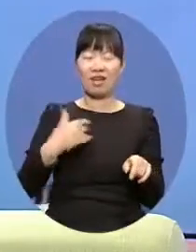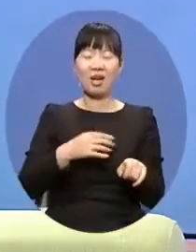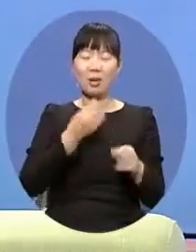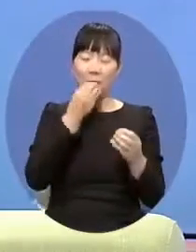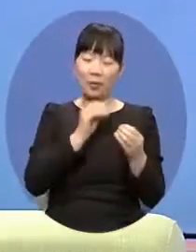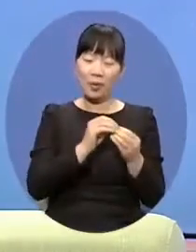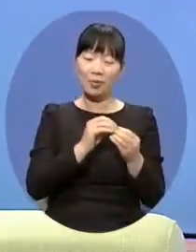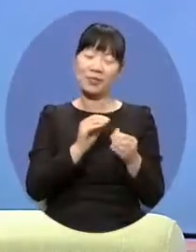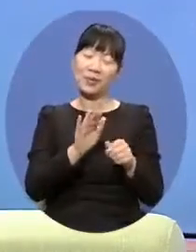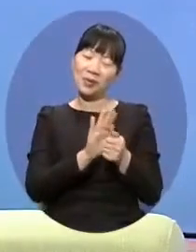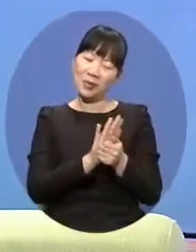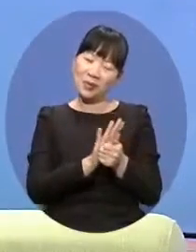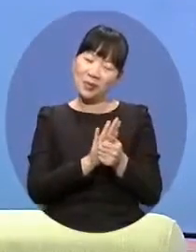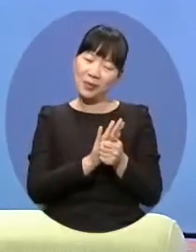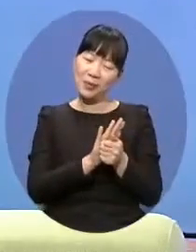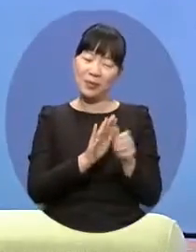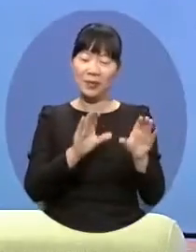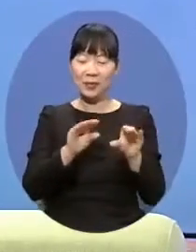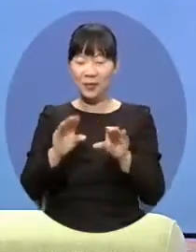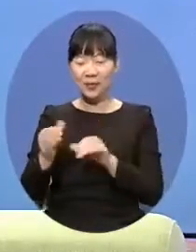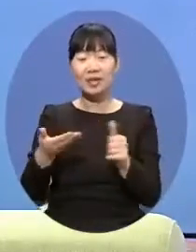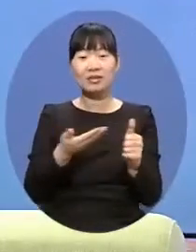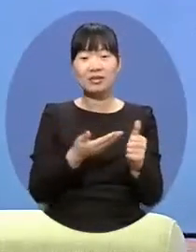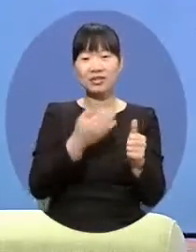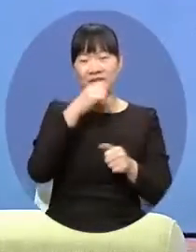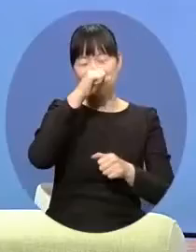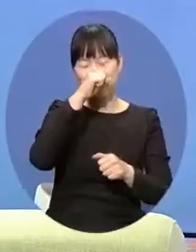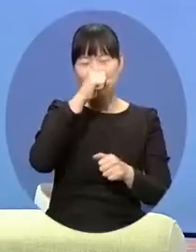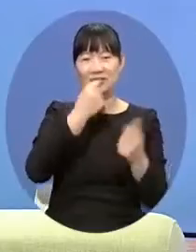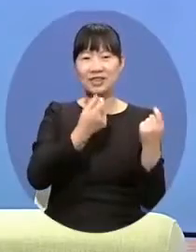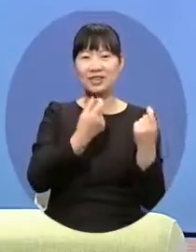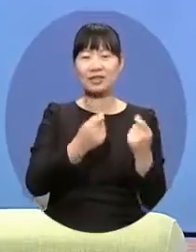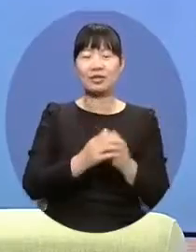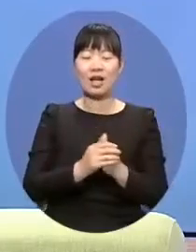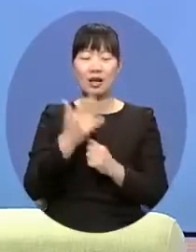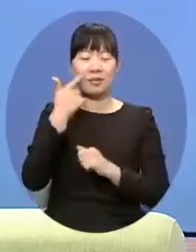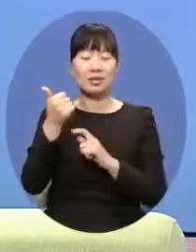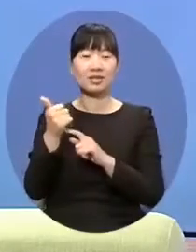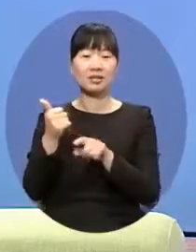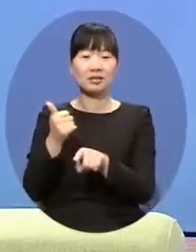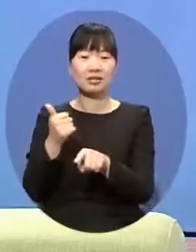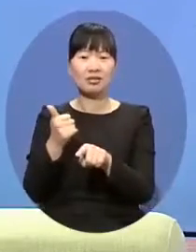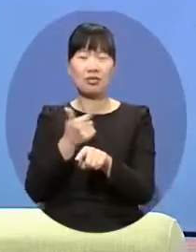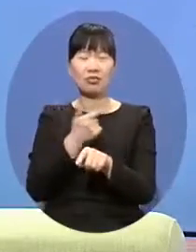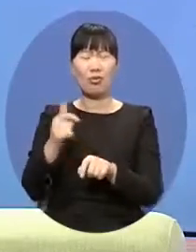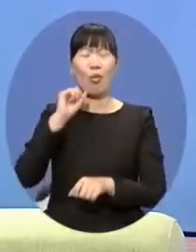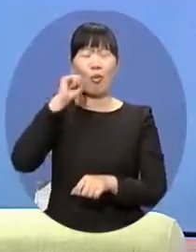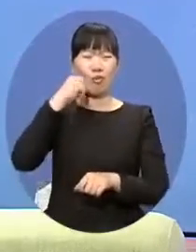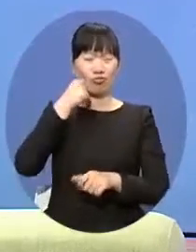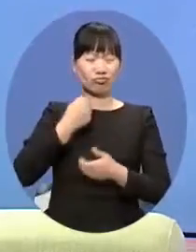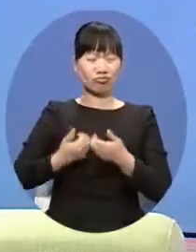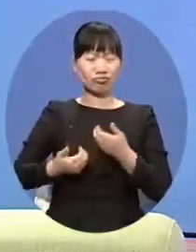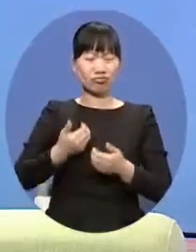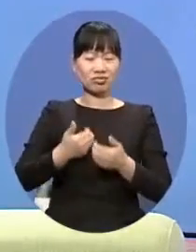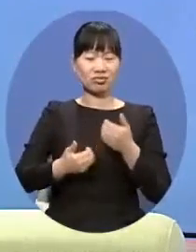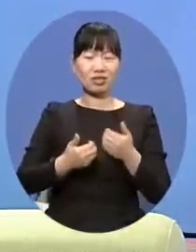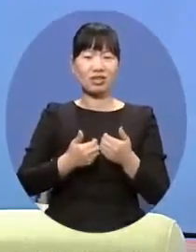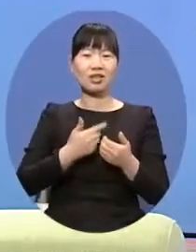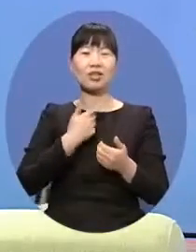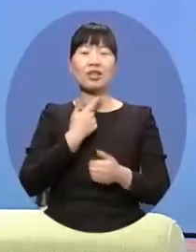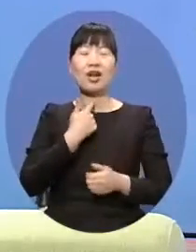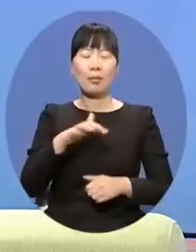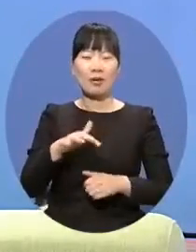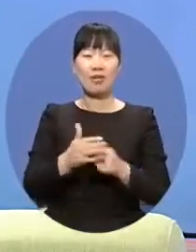조금 네, 다정다감하게 하는 거, 예, 그런 걸 굉장히 중요하게 생각하는데 아빠들은 그게 굉장히 어색해요. 안 해봐가지고. 그렇죠.